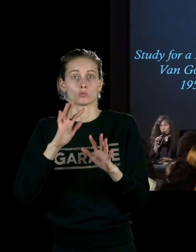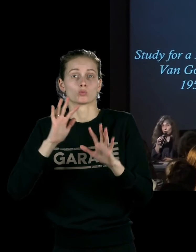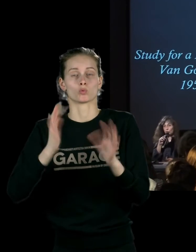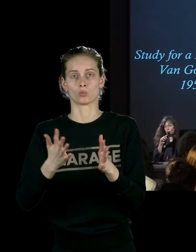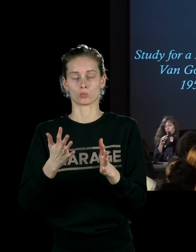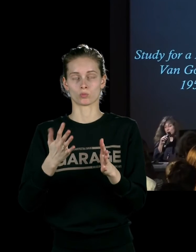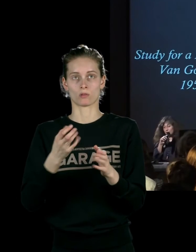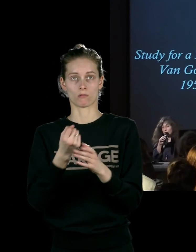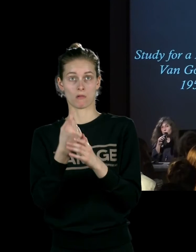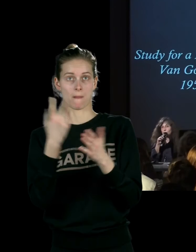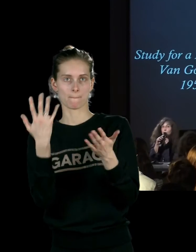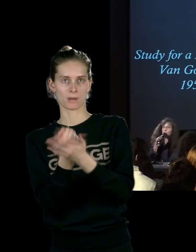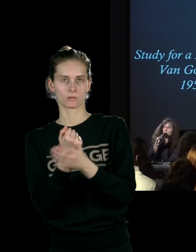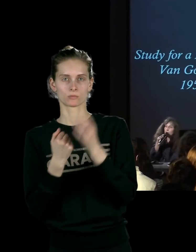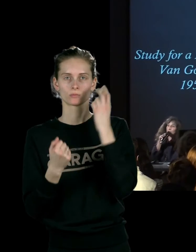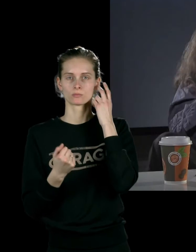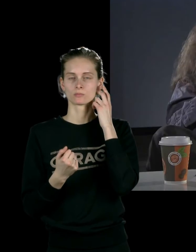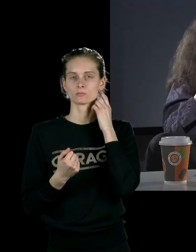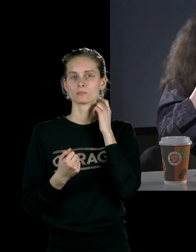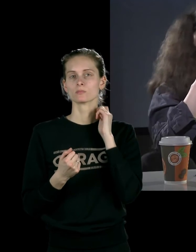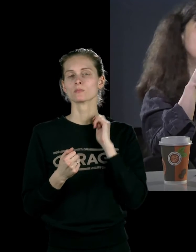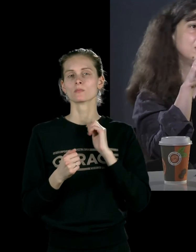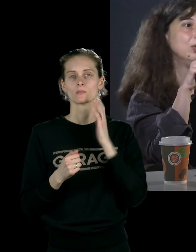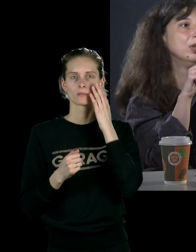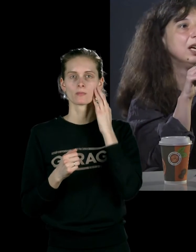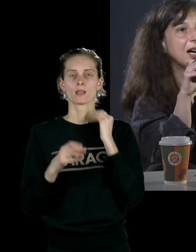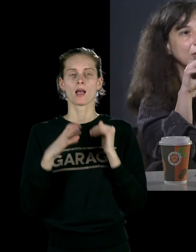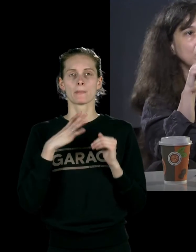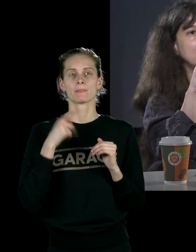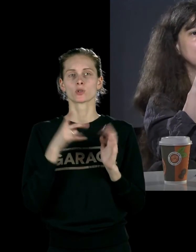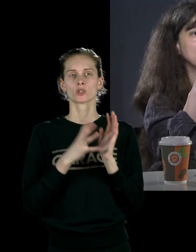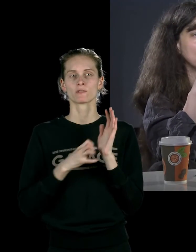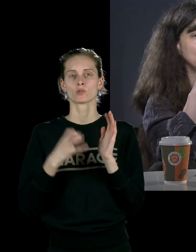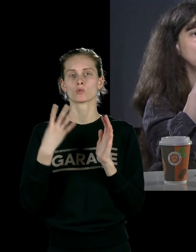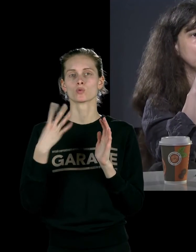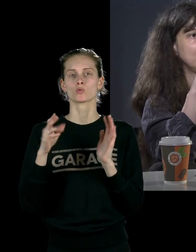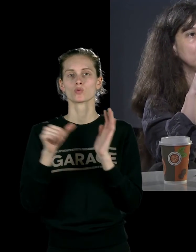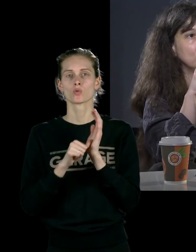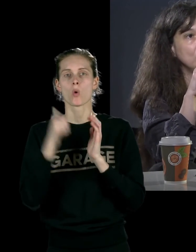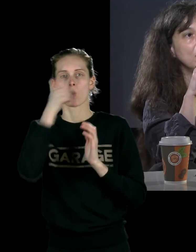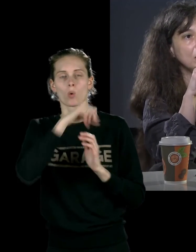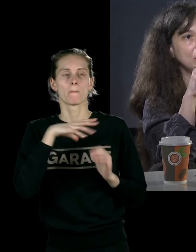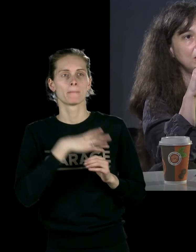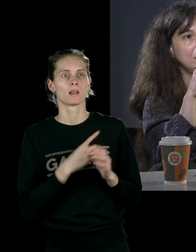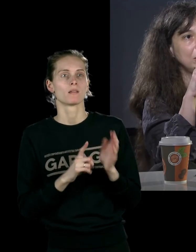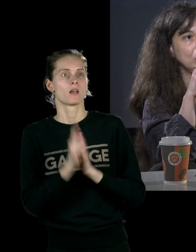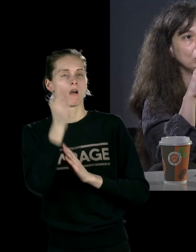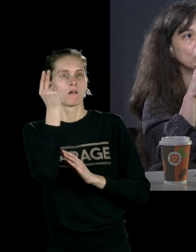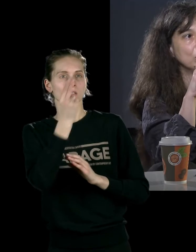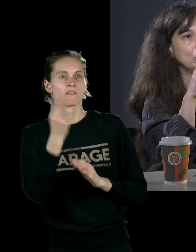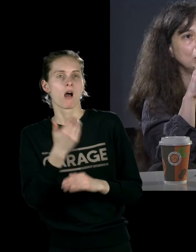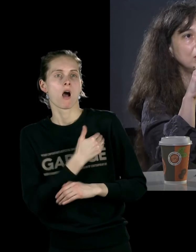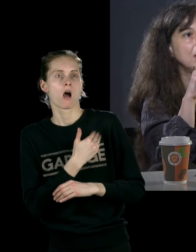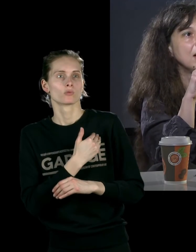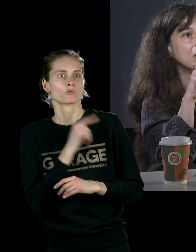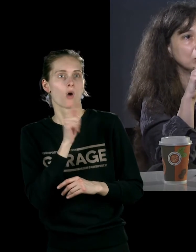истории с живописью, с картины 1946 года, когда он хотел нарисовать одно, а в результате проступили абсолютно другие очертания, абсолютно